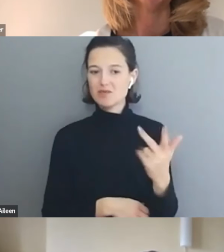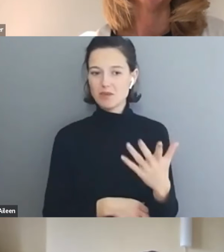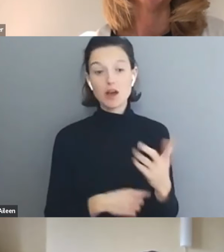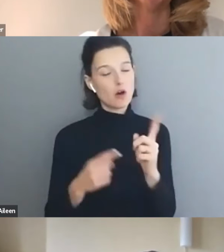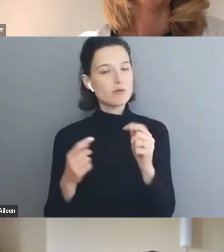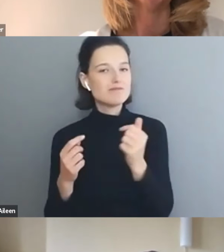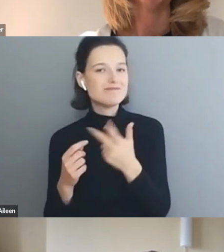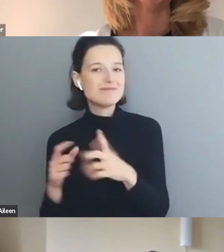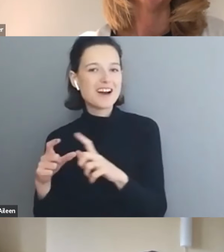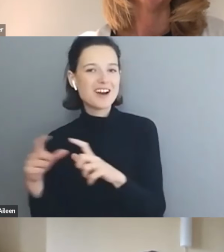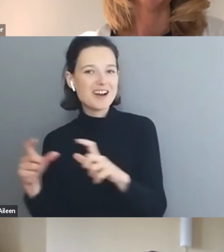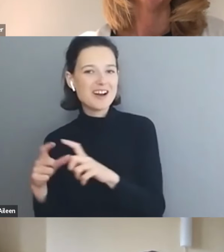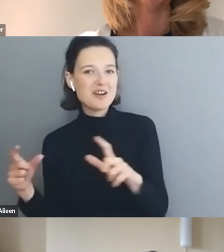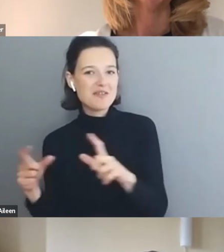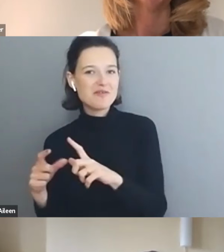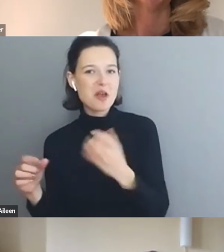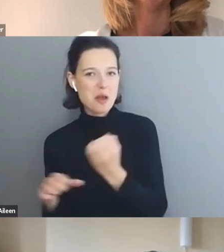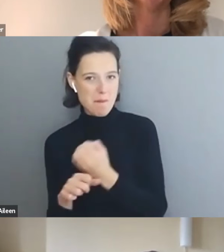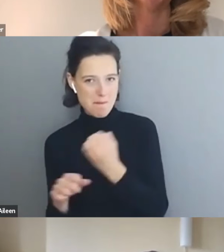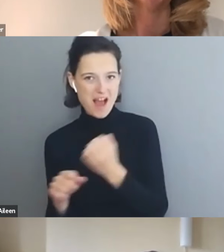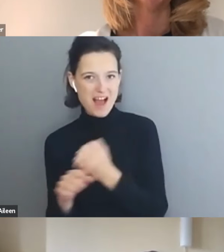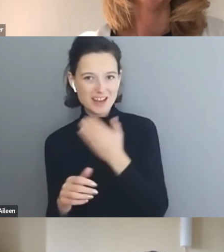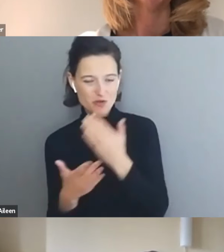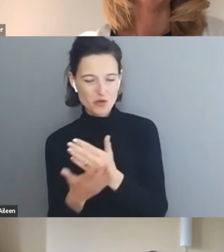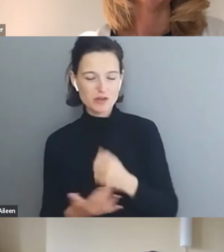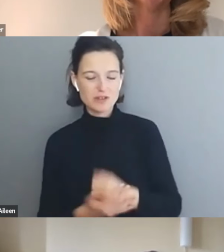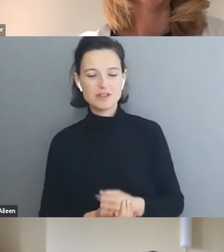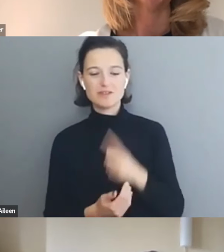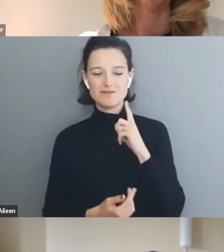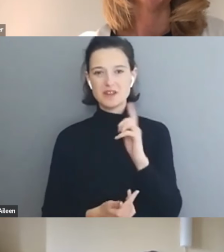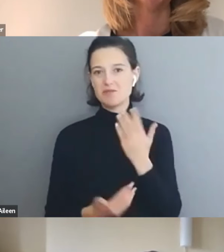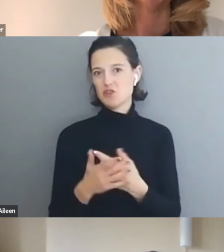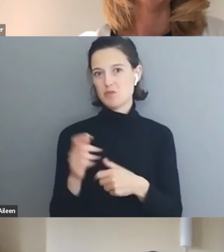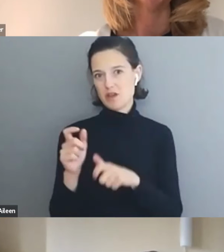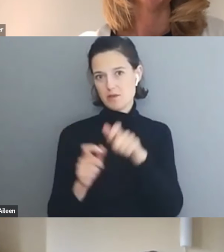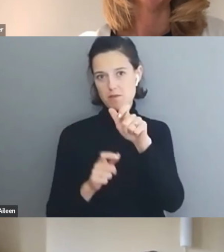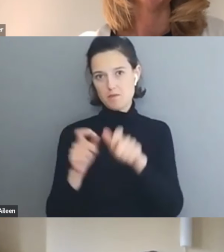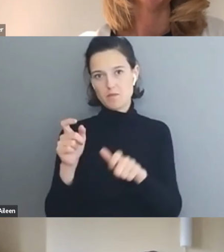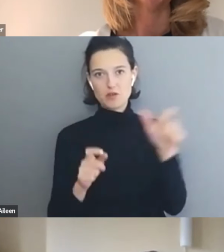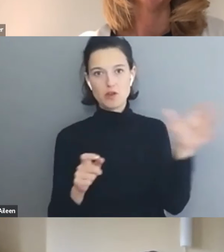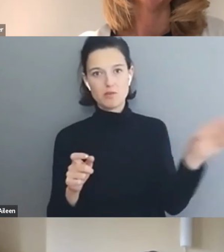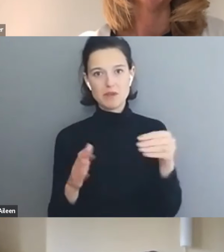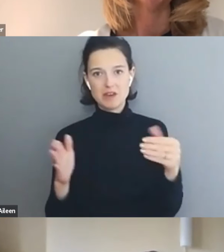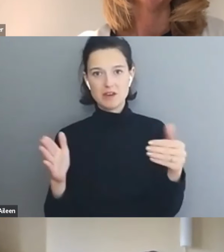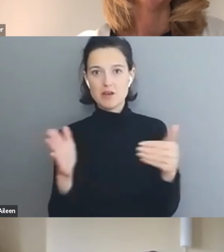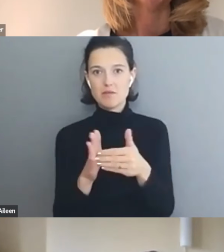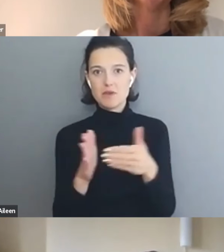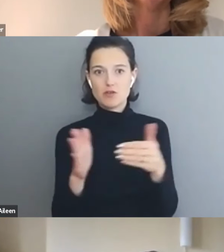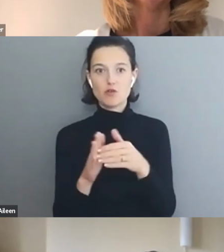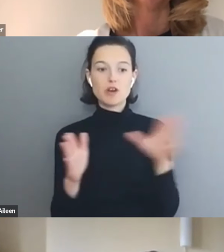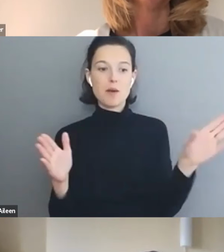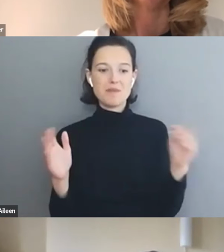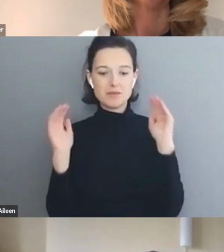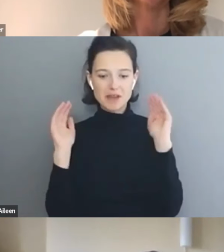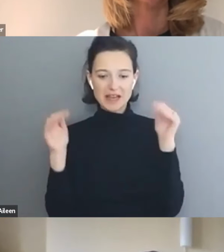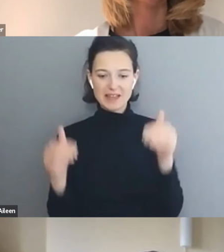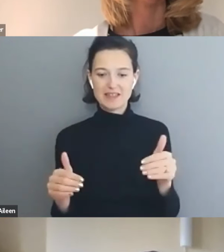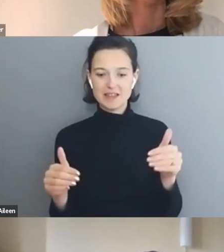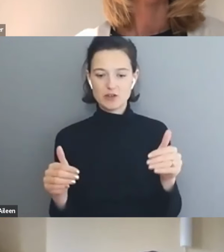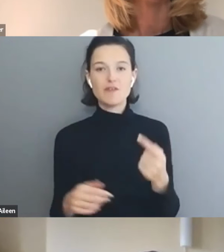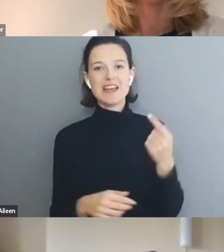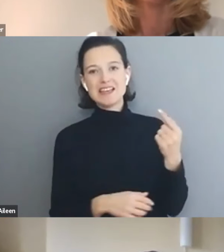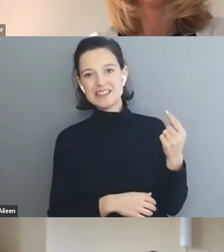die hier beteiligt sind, das weiß ich, wenn eben mehr und mehr Menschen mit Behinderung selbst oder mit Beeinträchtigung selbst an diesen Stellen sitzen, eben Experten und Expertinnen